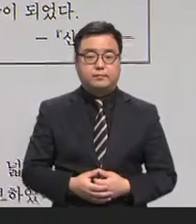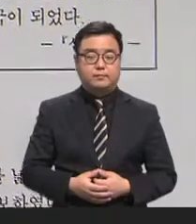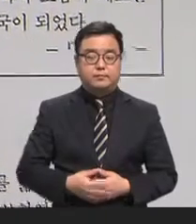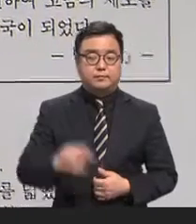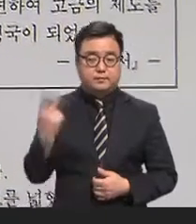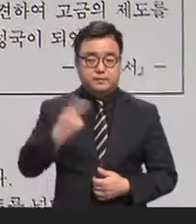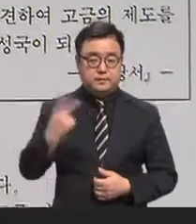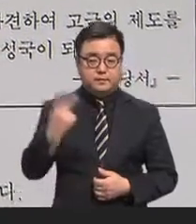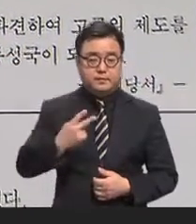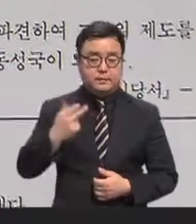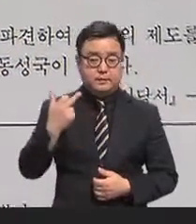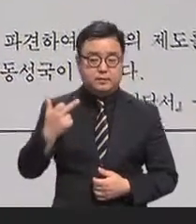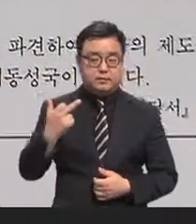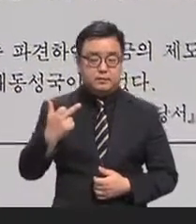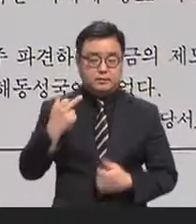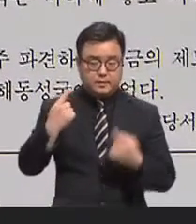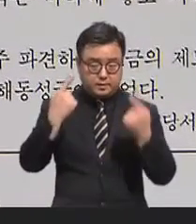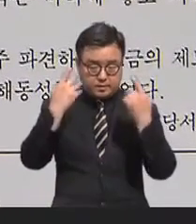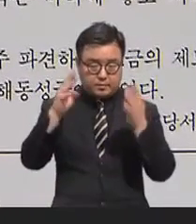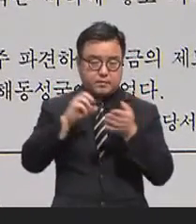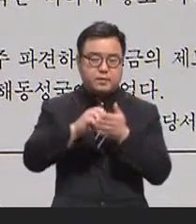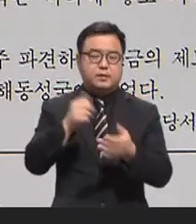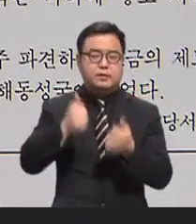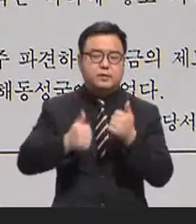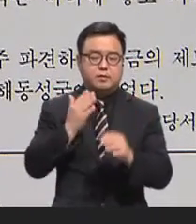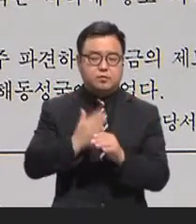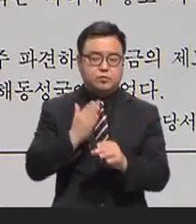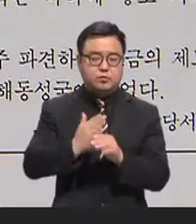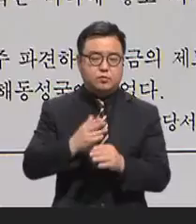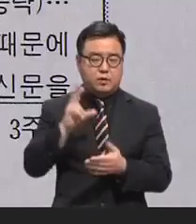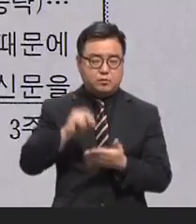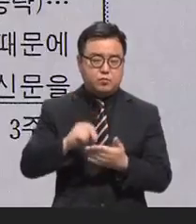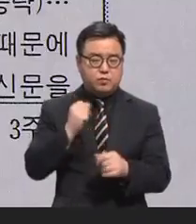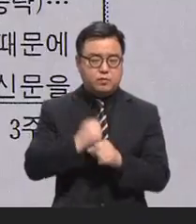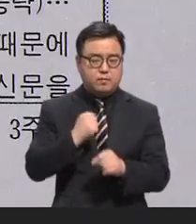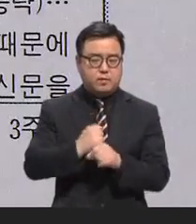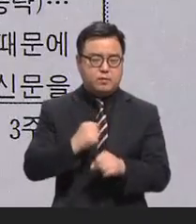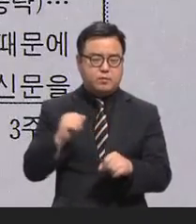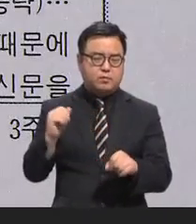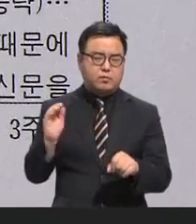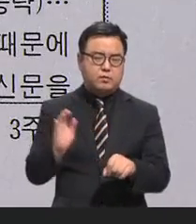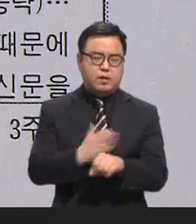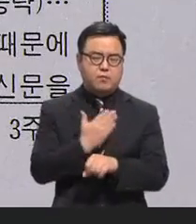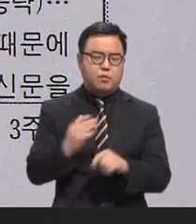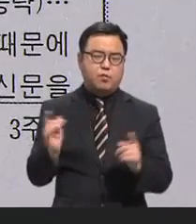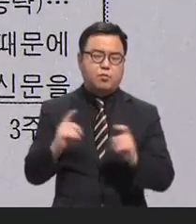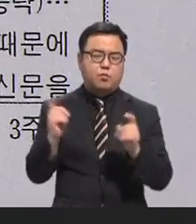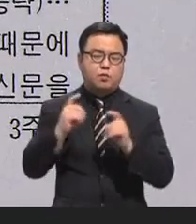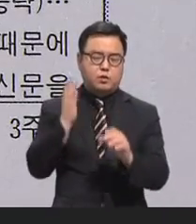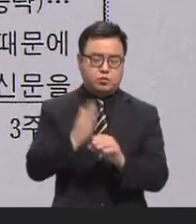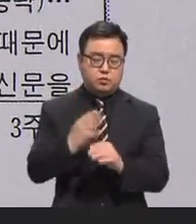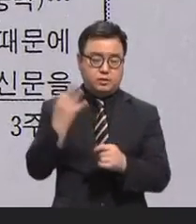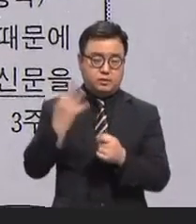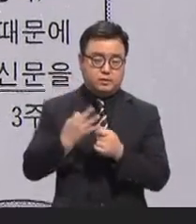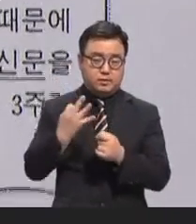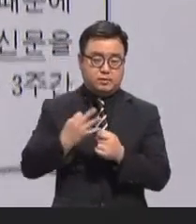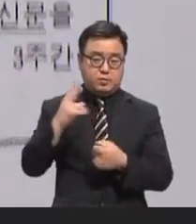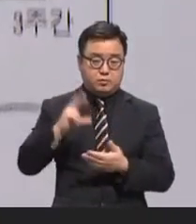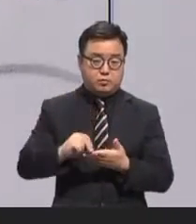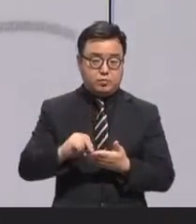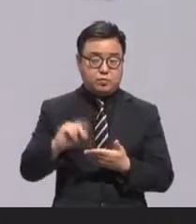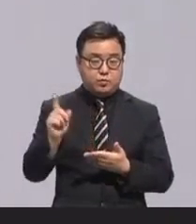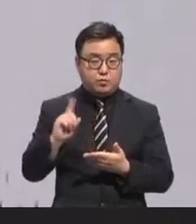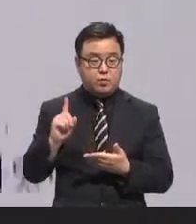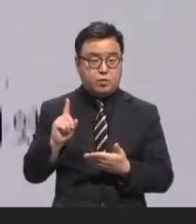2017학년도 수능 시험에서 출제 오류 논란을 빚고 있는 한국사 14번 문제 논란 핵심은 울산